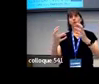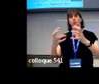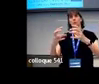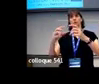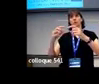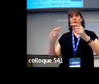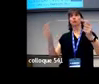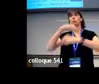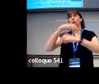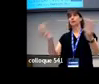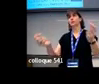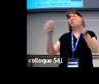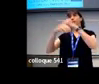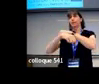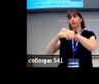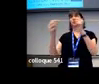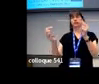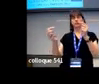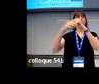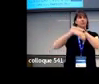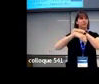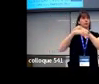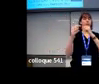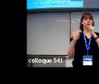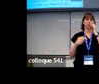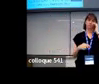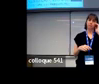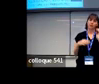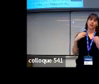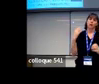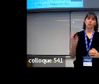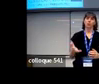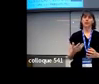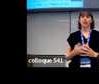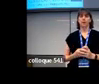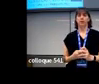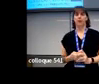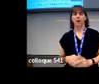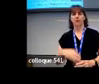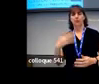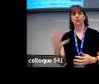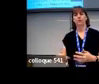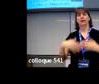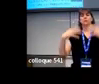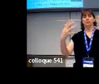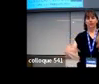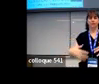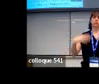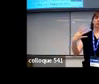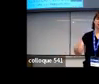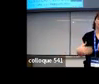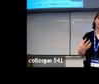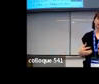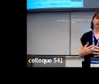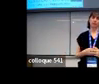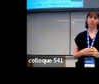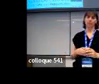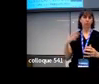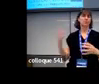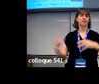avait des réunions que tout le monde révisait le travail des figures des autres. Puis, après ça, on avait la deuxième version où on